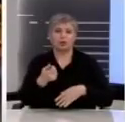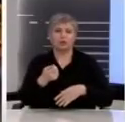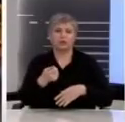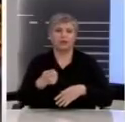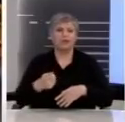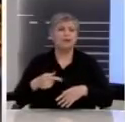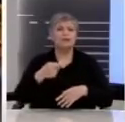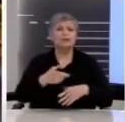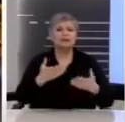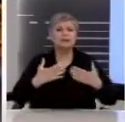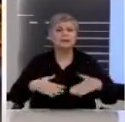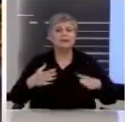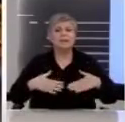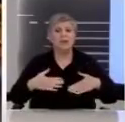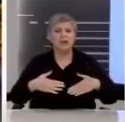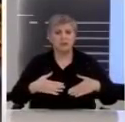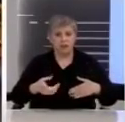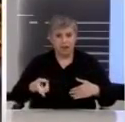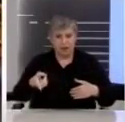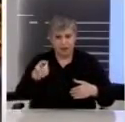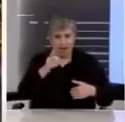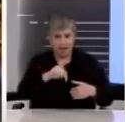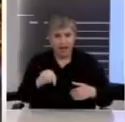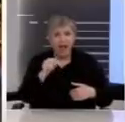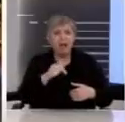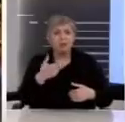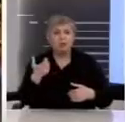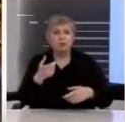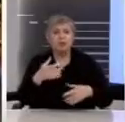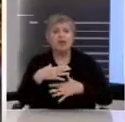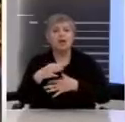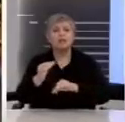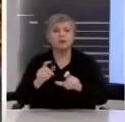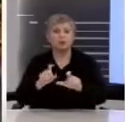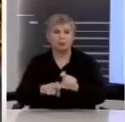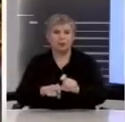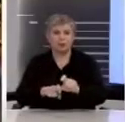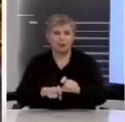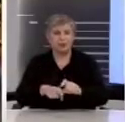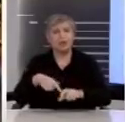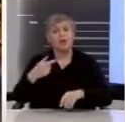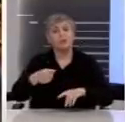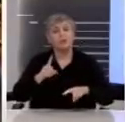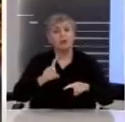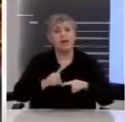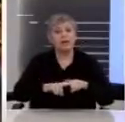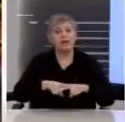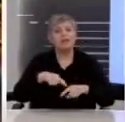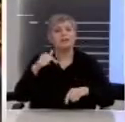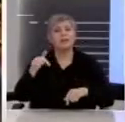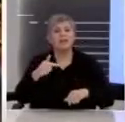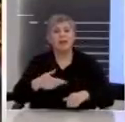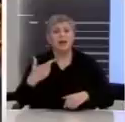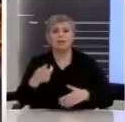να διαπραγματευτεί με κάποιον άλλον ενδιάμεσο, ο οποίος τάχα μου εκπροσωπεί τη Σαουδική Αραβία, αλλά είναι Έλληνας, προκειμένου να πάρει